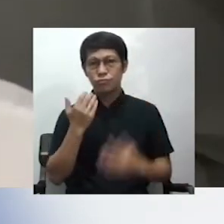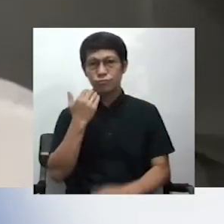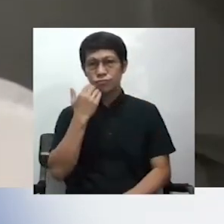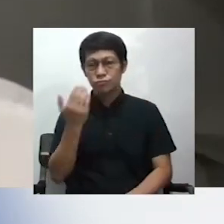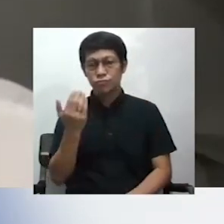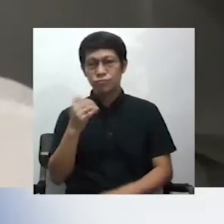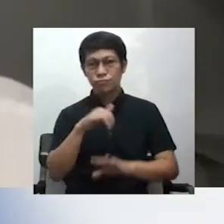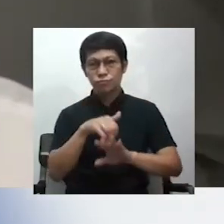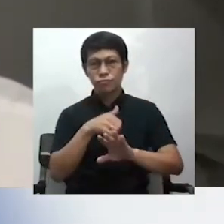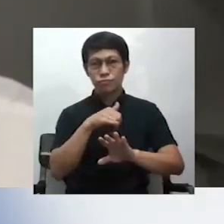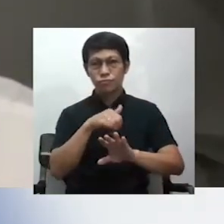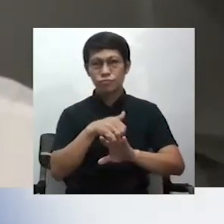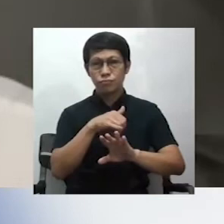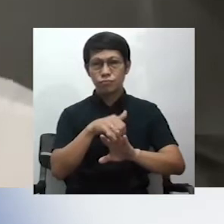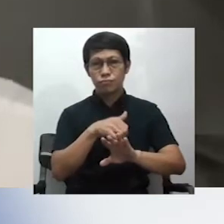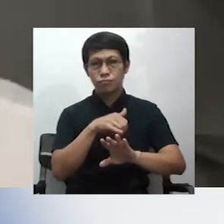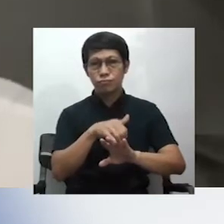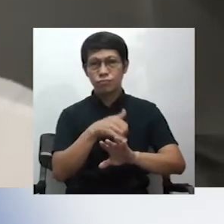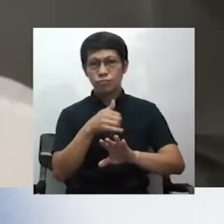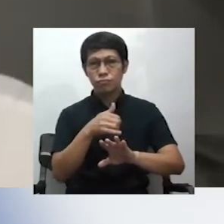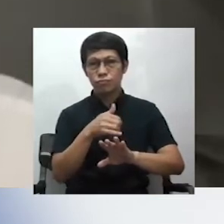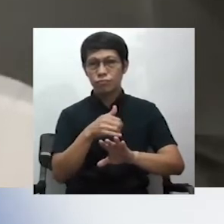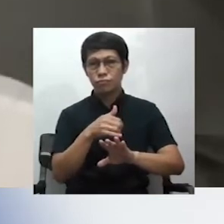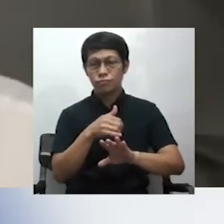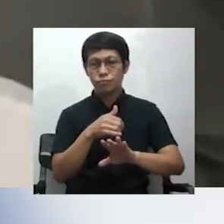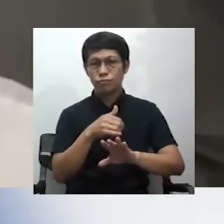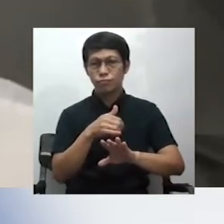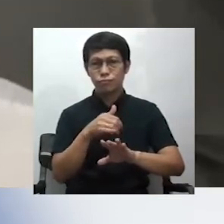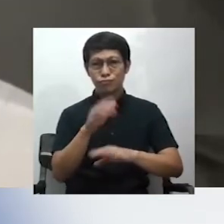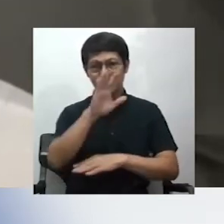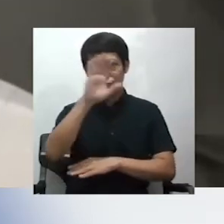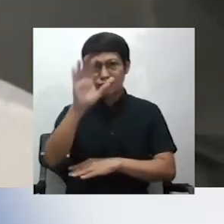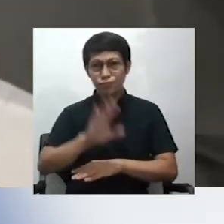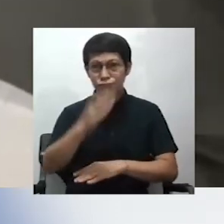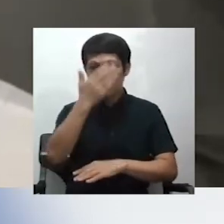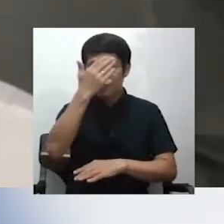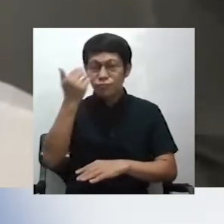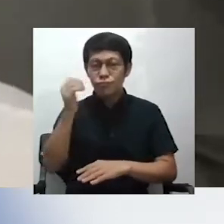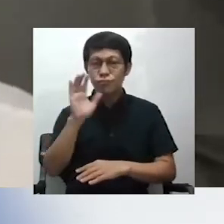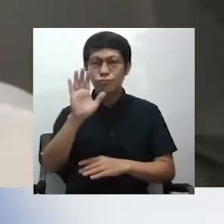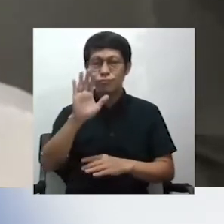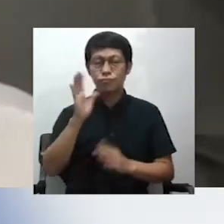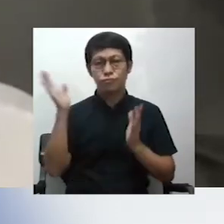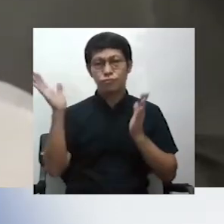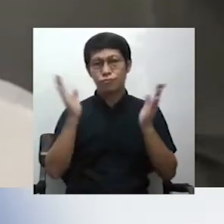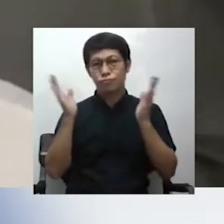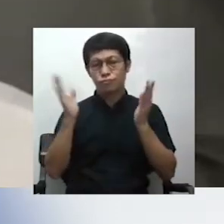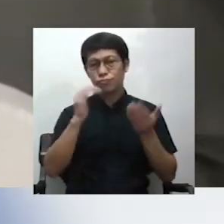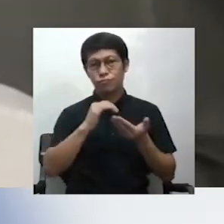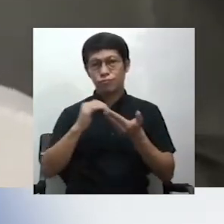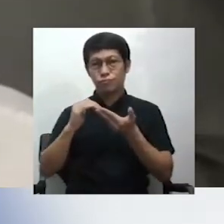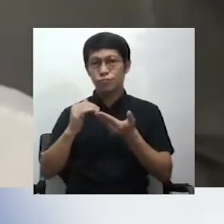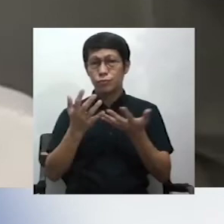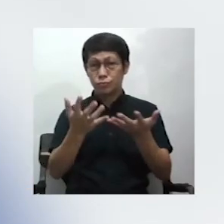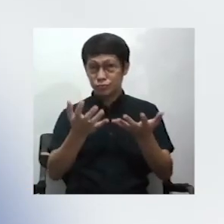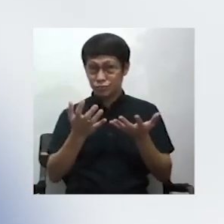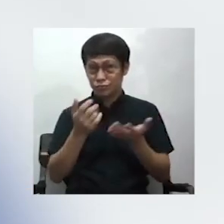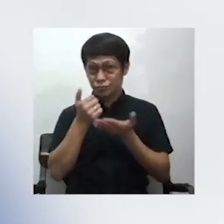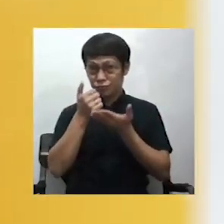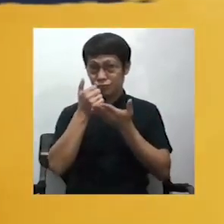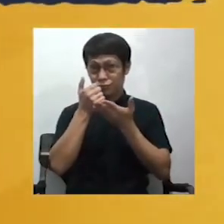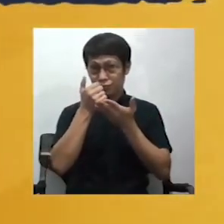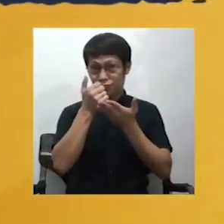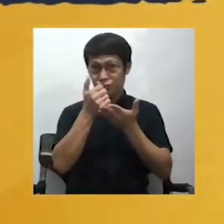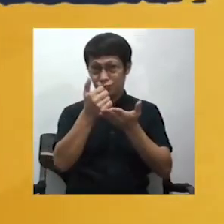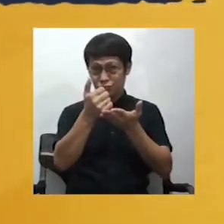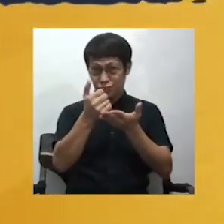mga sa pagpanaw niya. Hindi namin makakalimutan ang serbisyo ni June Celada. Sa